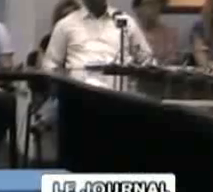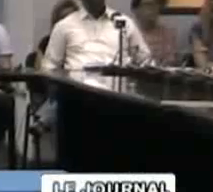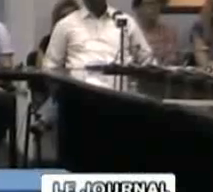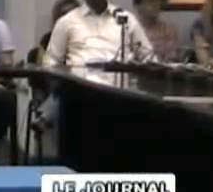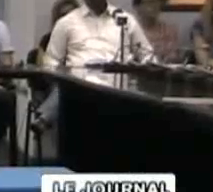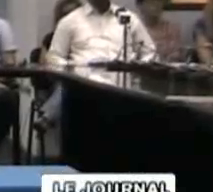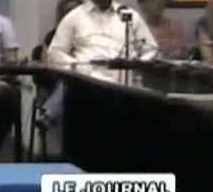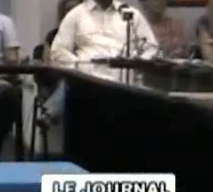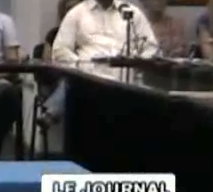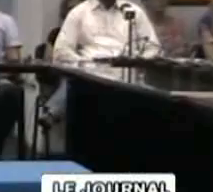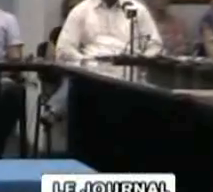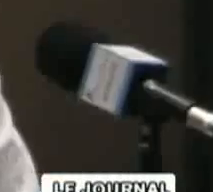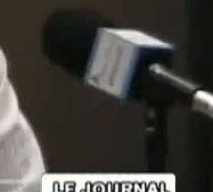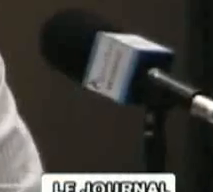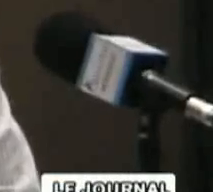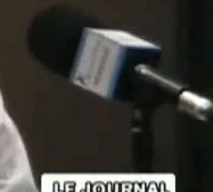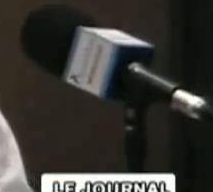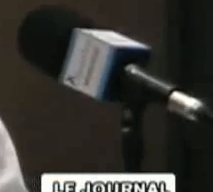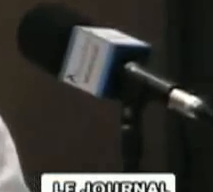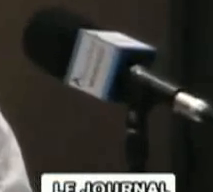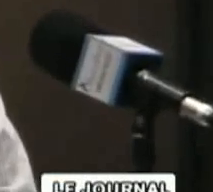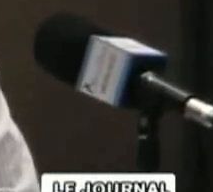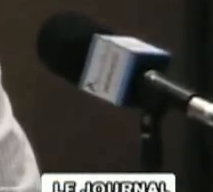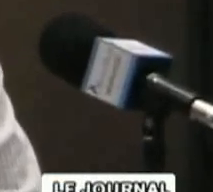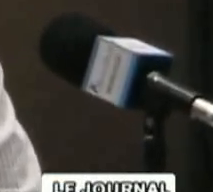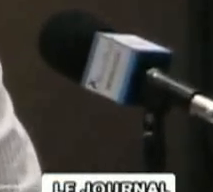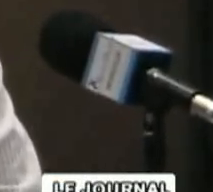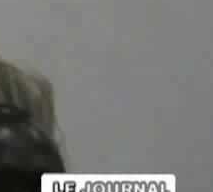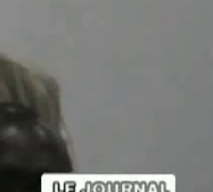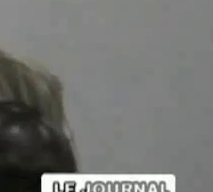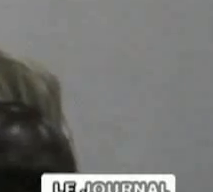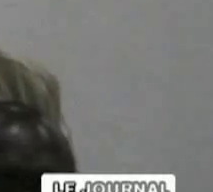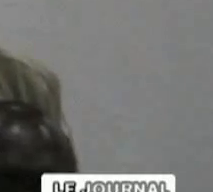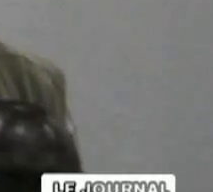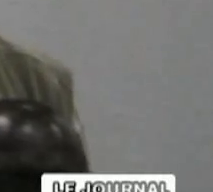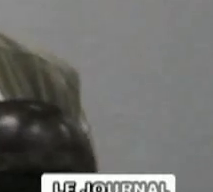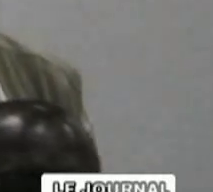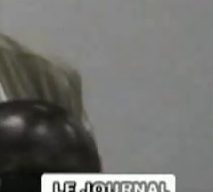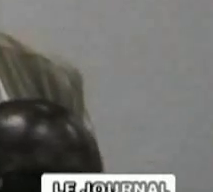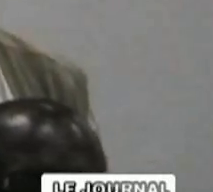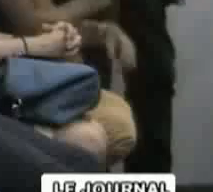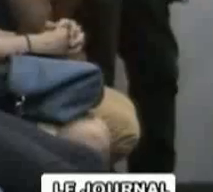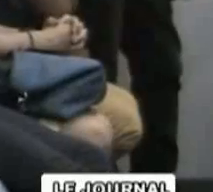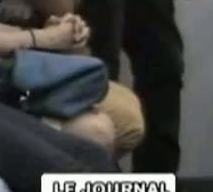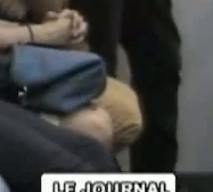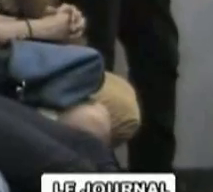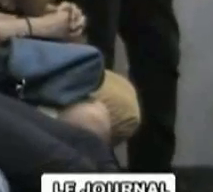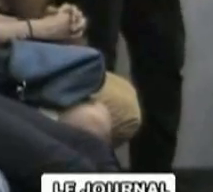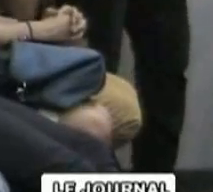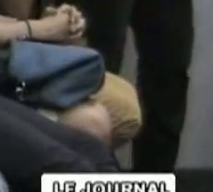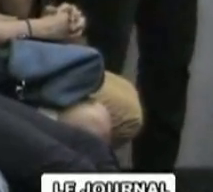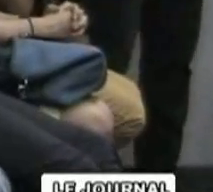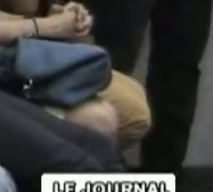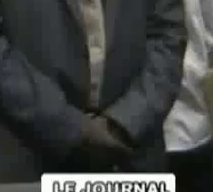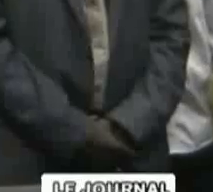situation sécuritaire en RDC. Selon Toumba Moudingaï de Ocha, lors de sa visite en RDC, M. Antonio Guterres se rendra à